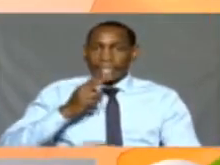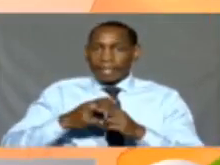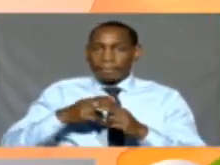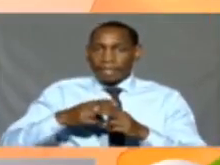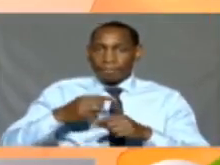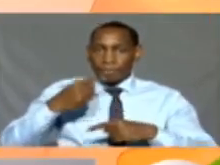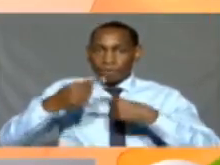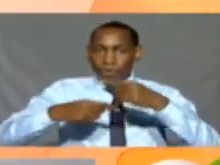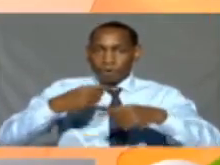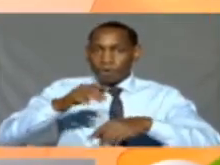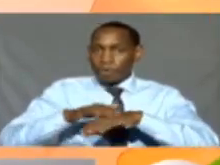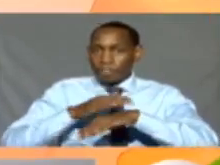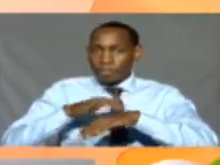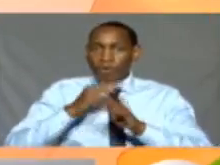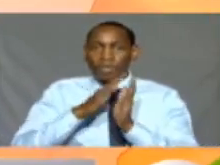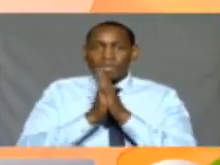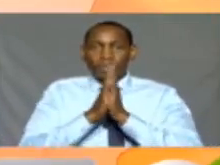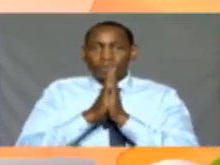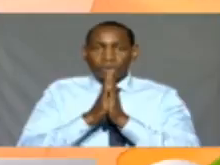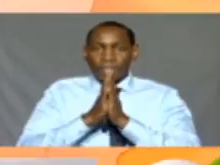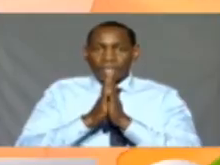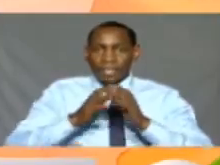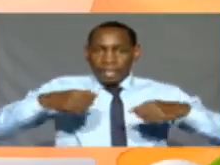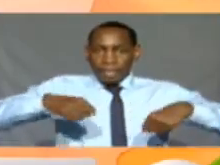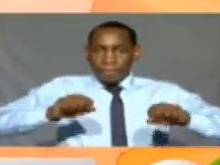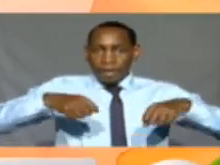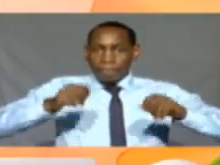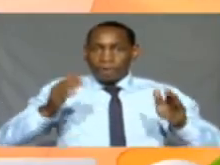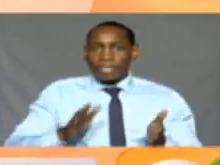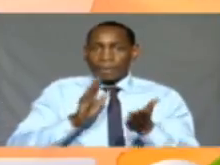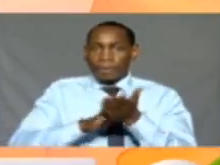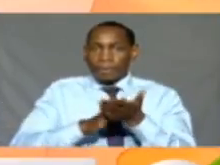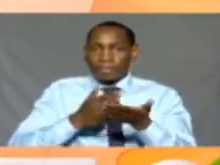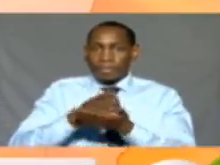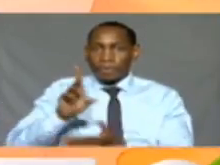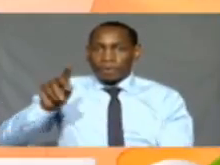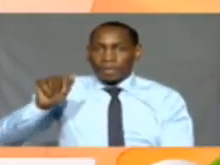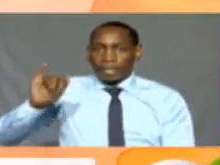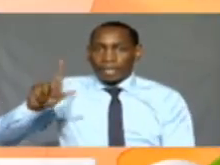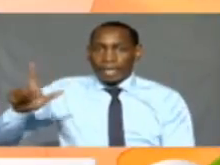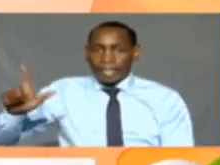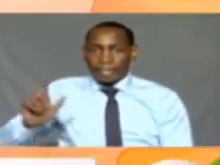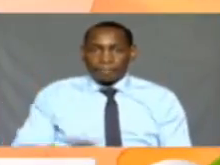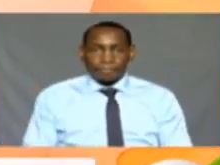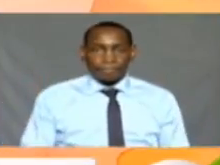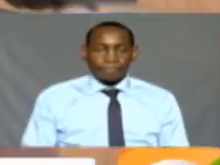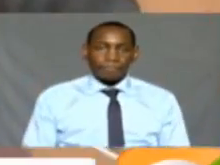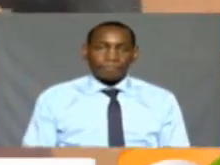Pole. Well, this story, the grand rider, was suggested by Daniel Korir.